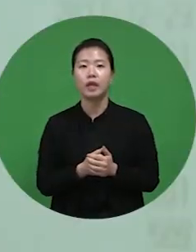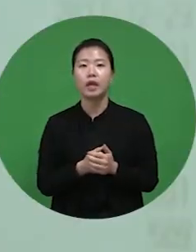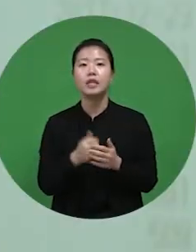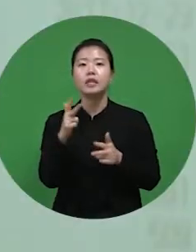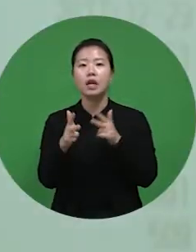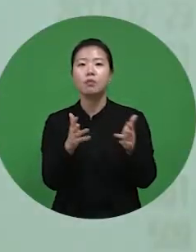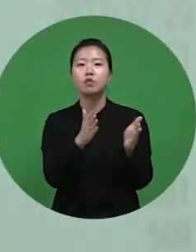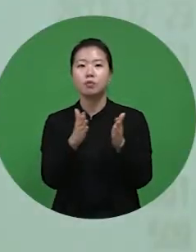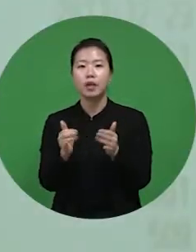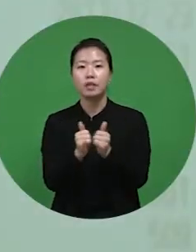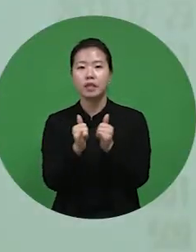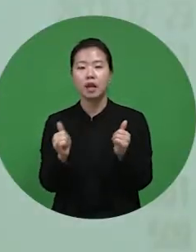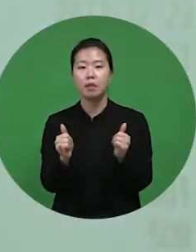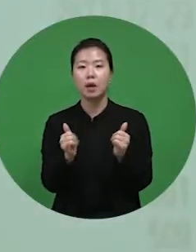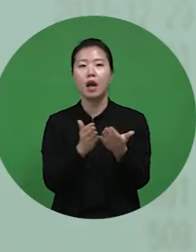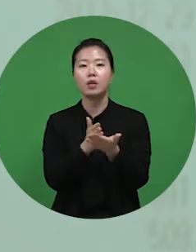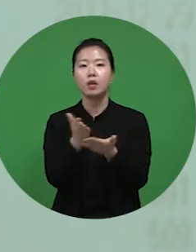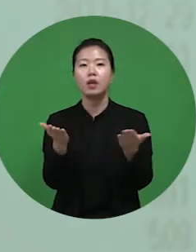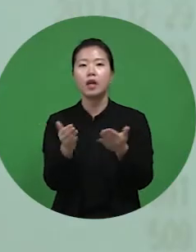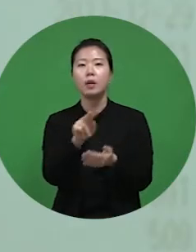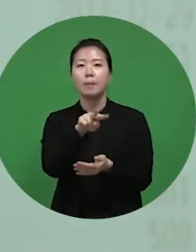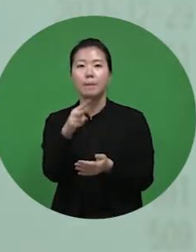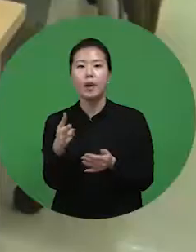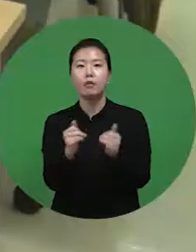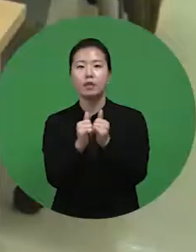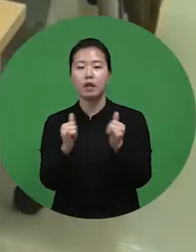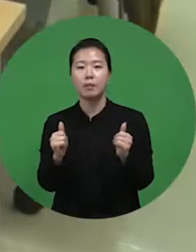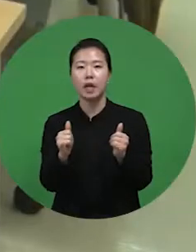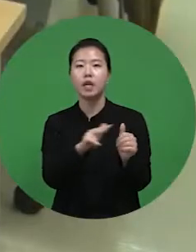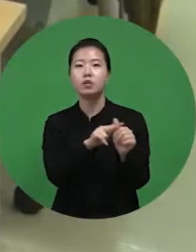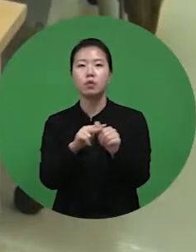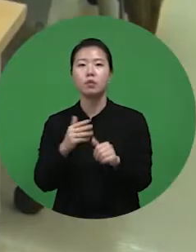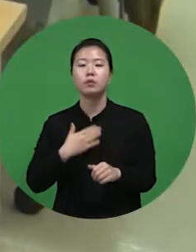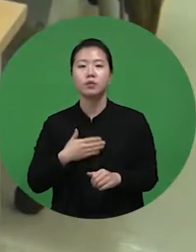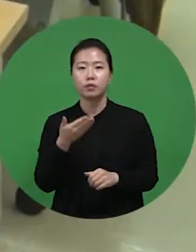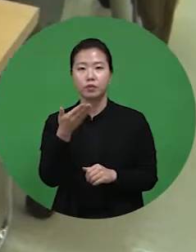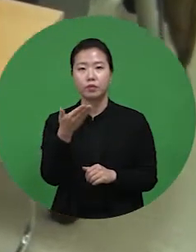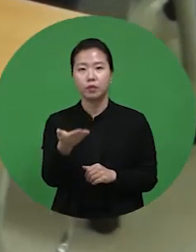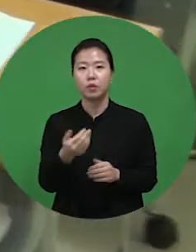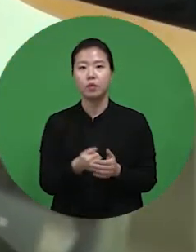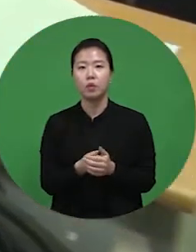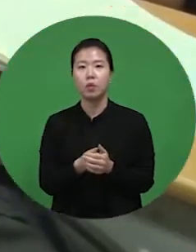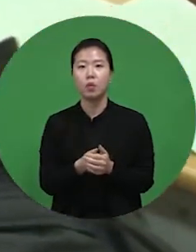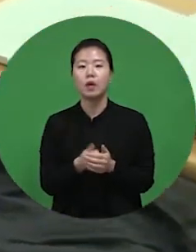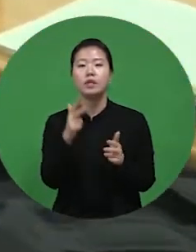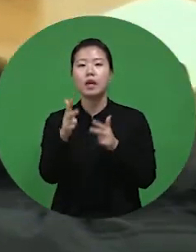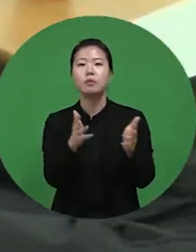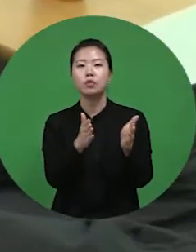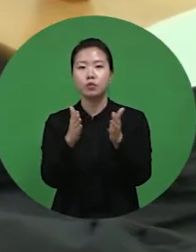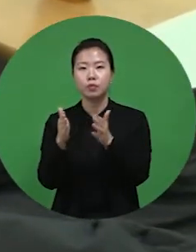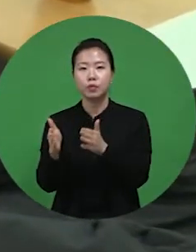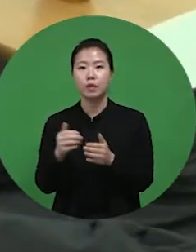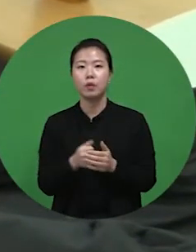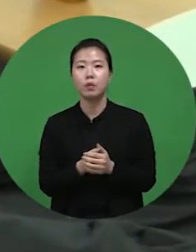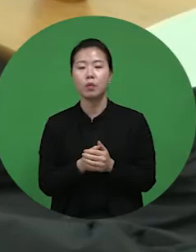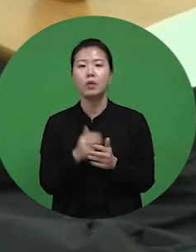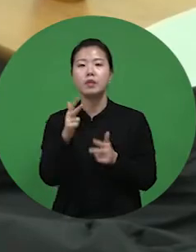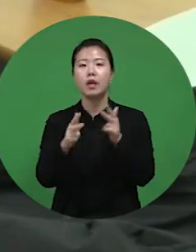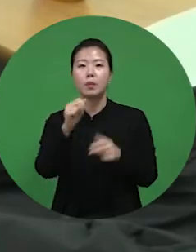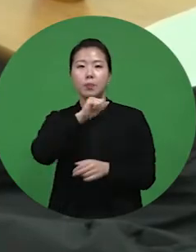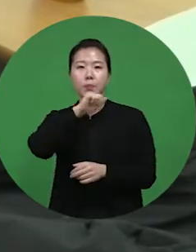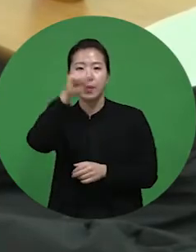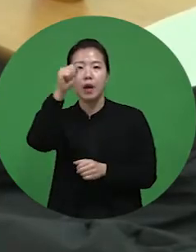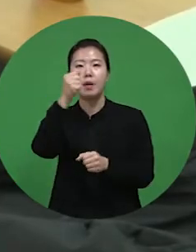예비 창업자나 업종 전환을 희망하는 자영업자에게 창업에 관한 정보를 제공해 준비된 창업을 유도하고